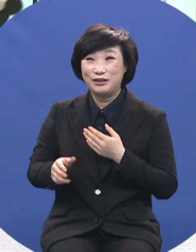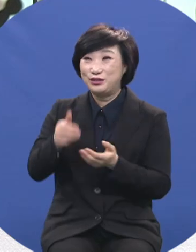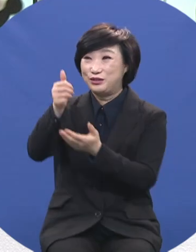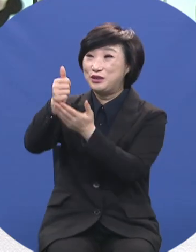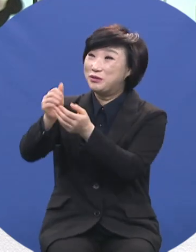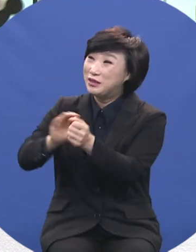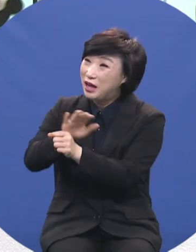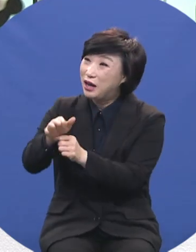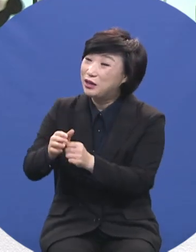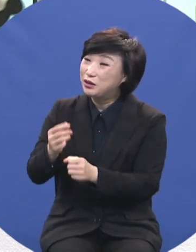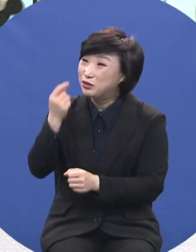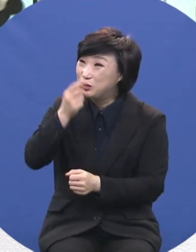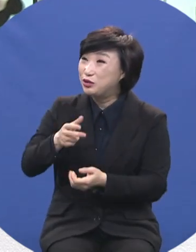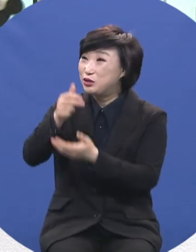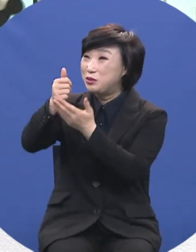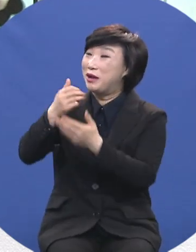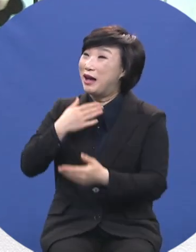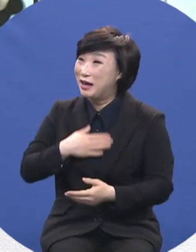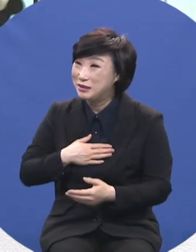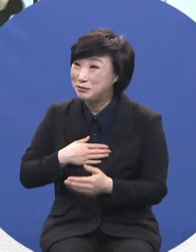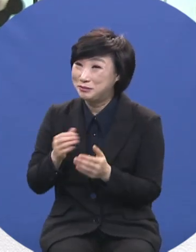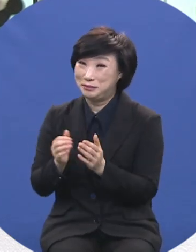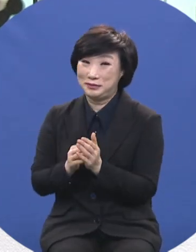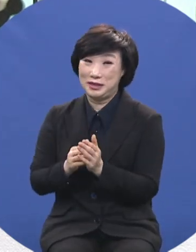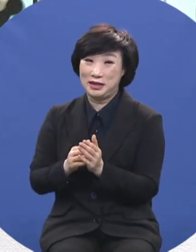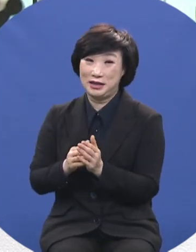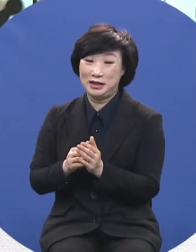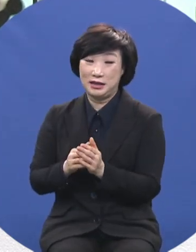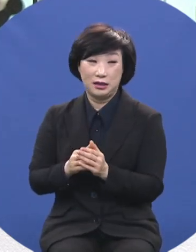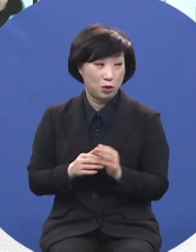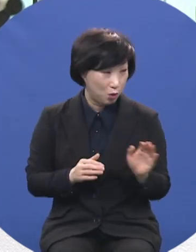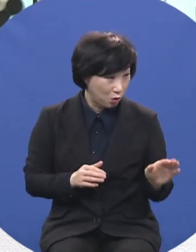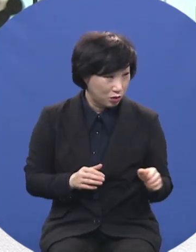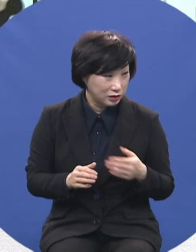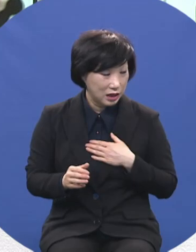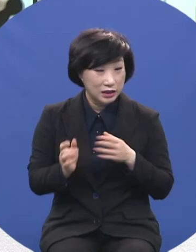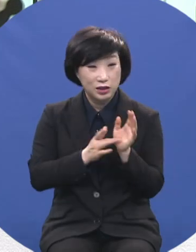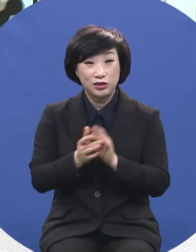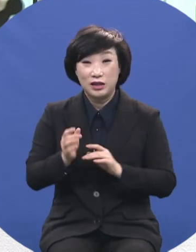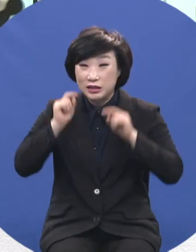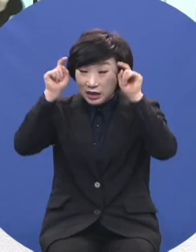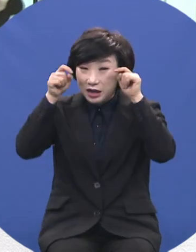주를 사랑하는 줄 주께서 아십니다. 내 양을 먹이라.